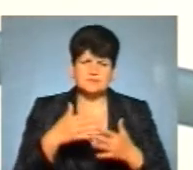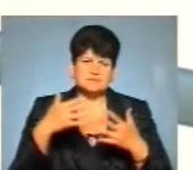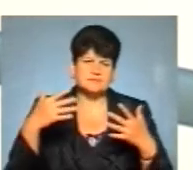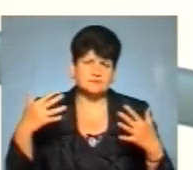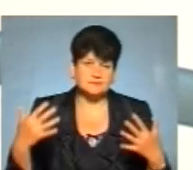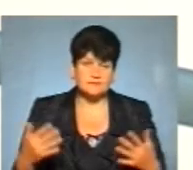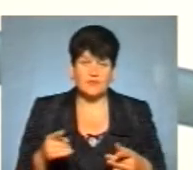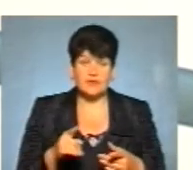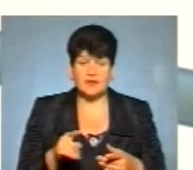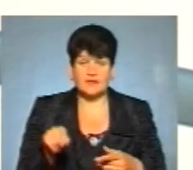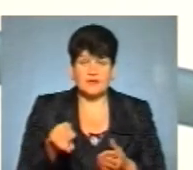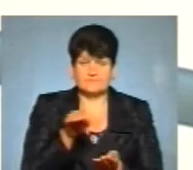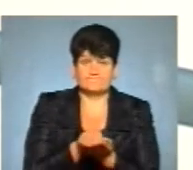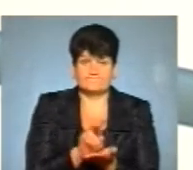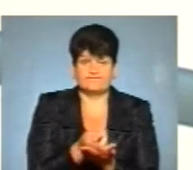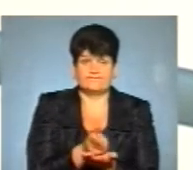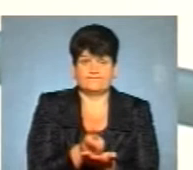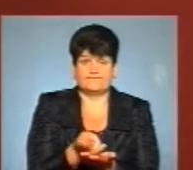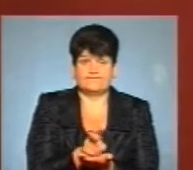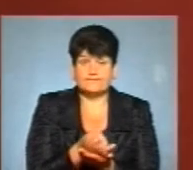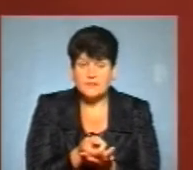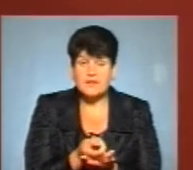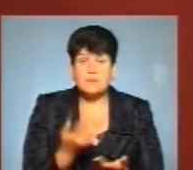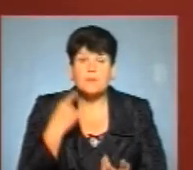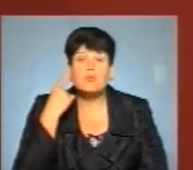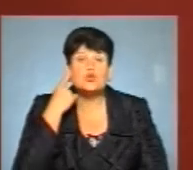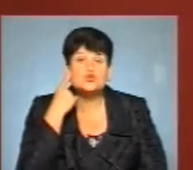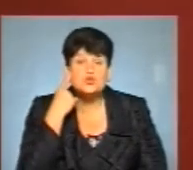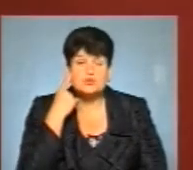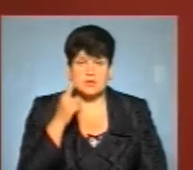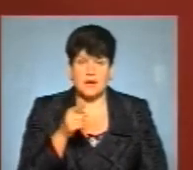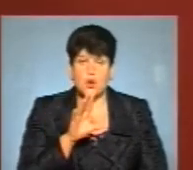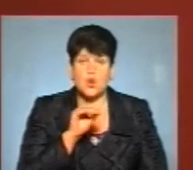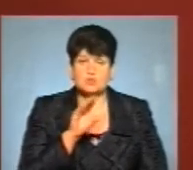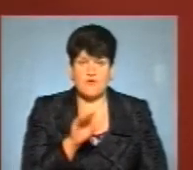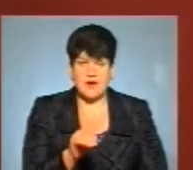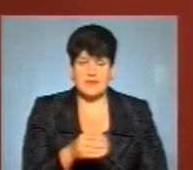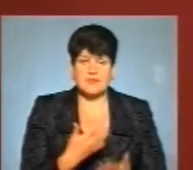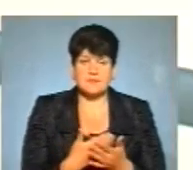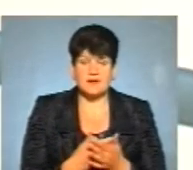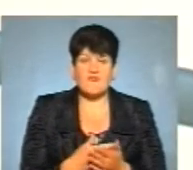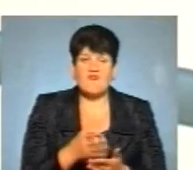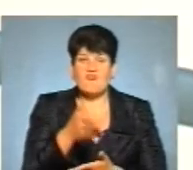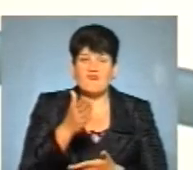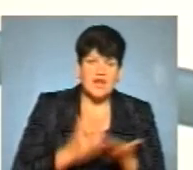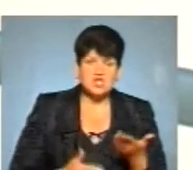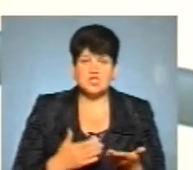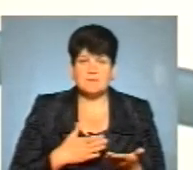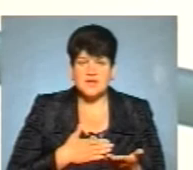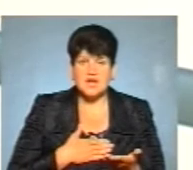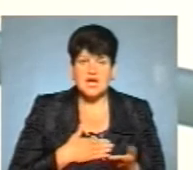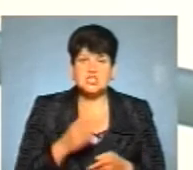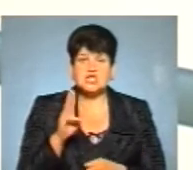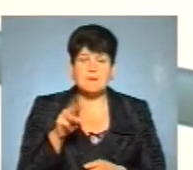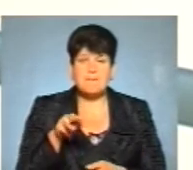би, напевно, що перевернулися, де вони там є, коли б почули, як розмовляють, наприклад, врешті мені шматок